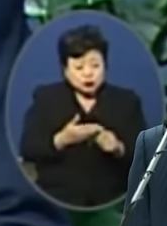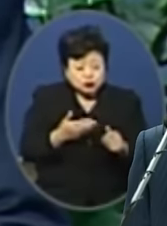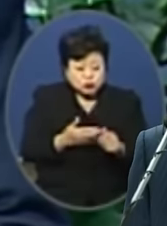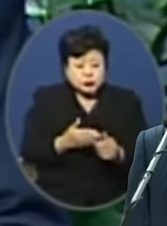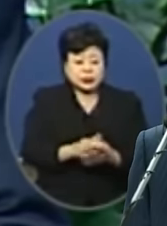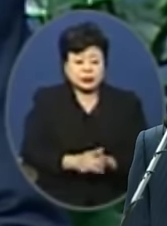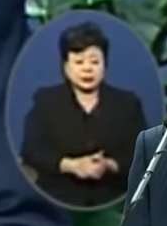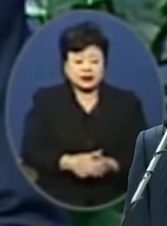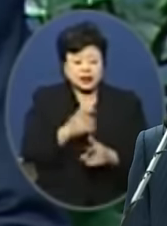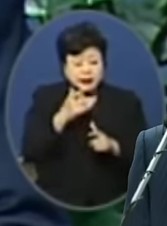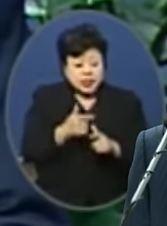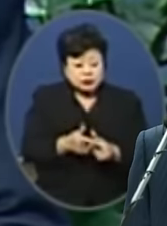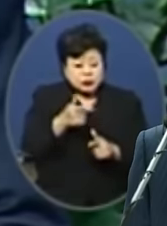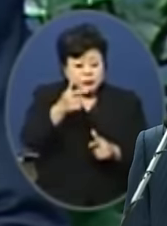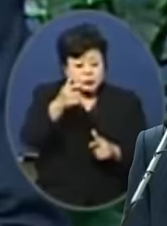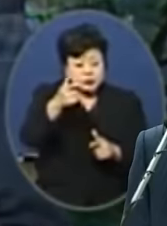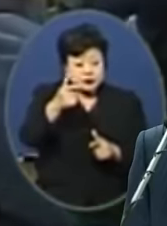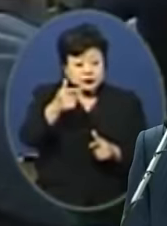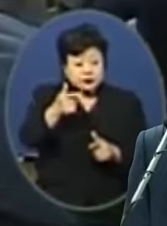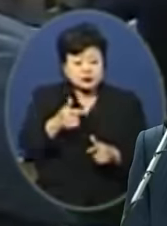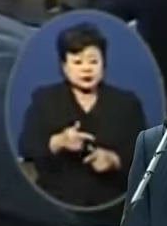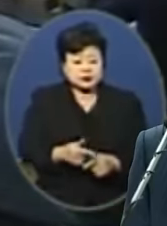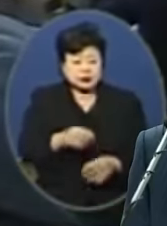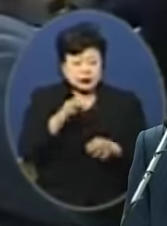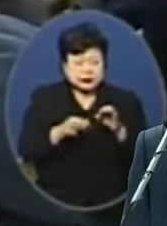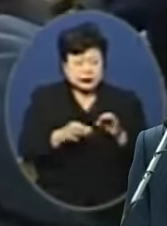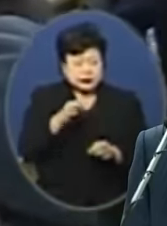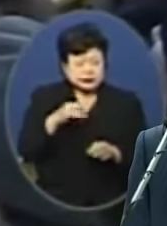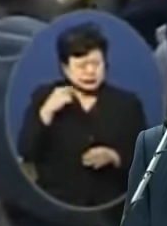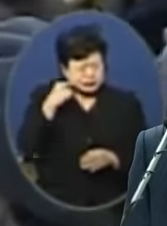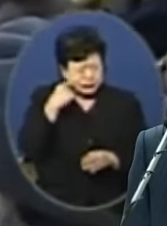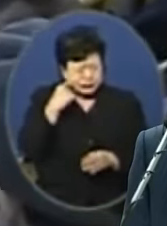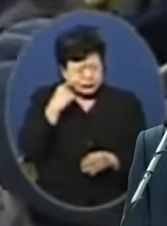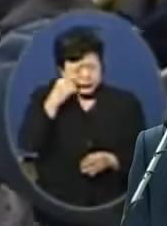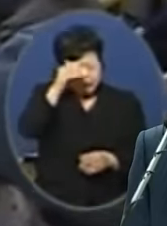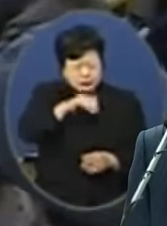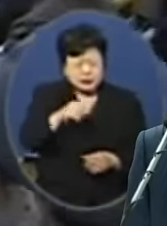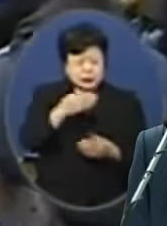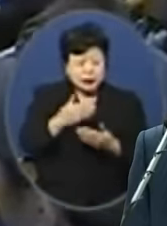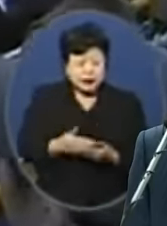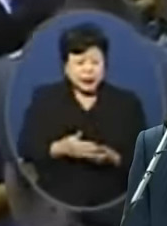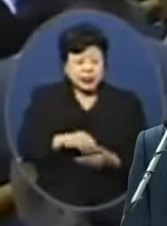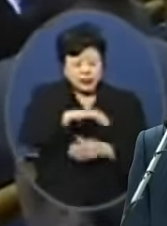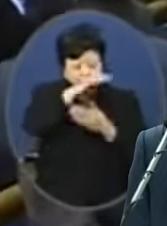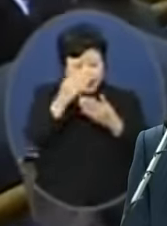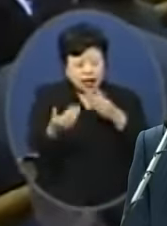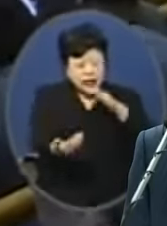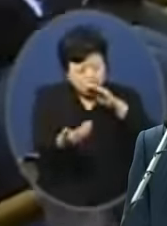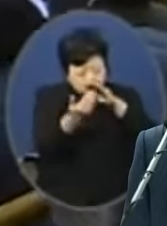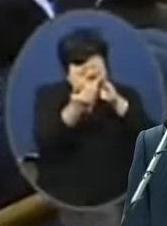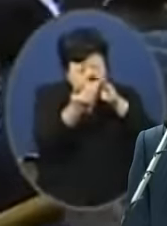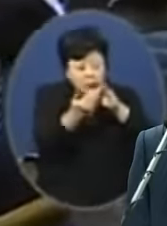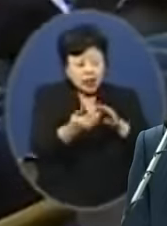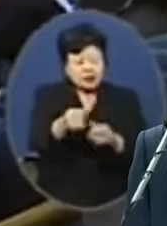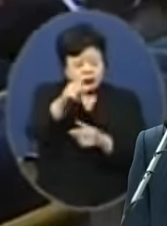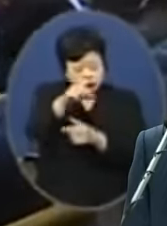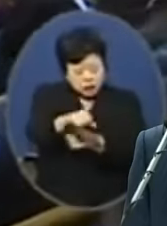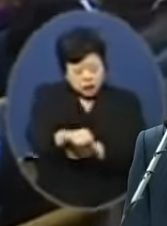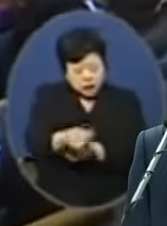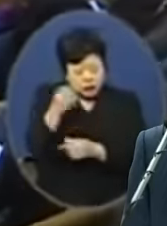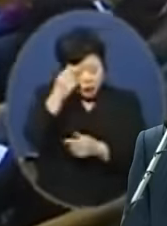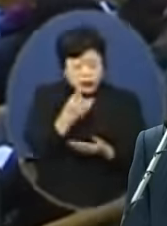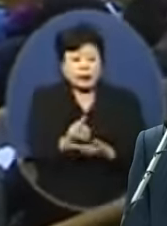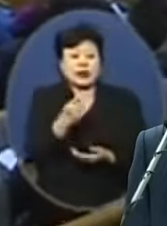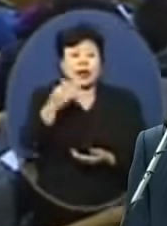가져주는 것입니다. 그런데 예수님은 신포도주를 십자가에서 받으신 후에 이루시되 다 이루었다 하시고 머리를 숙이니 영원히